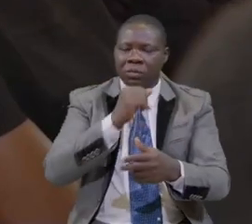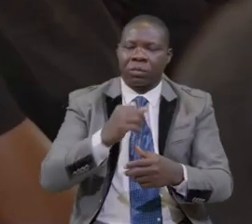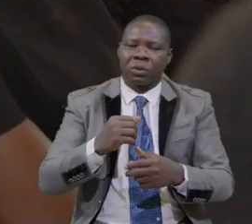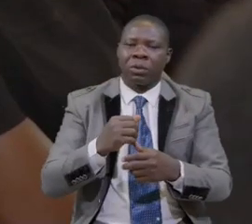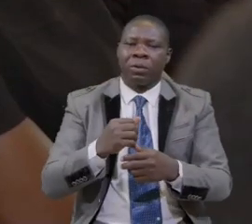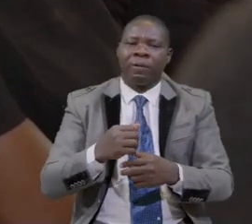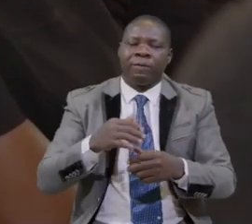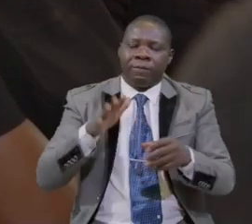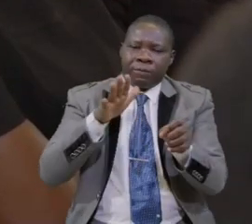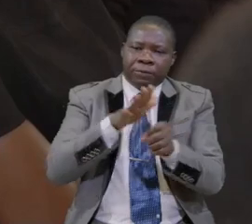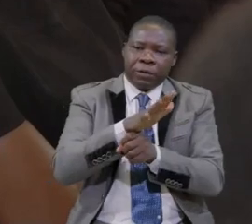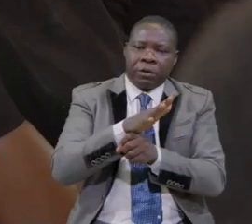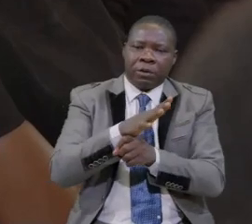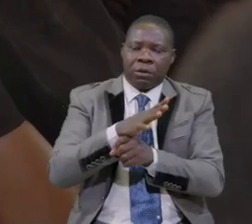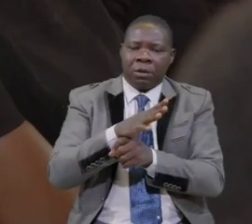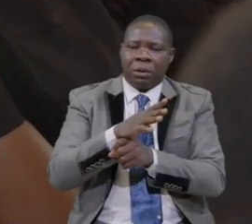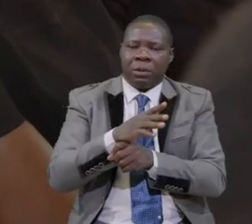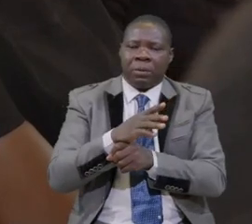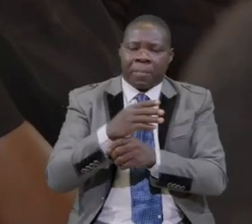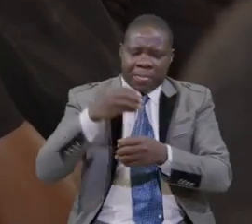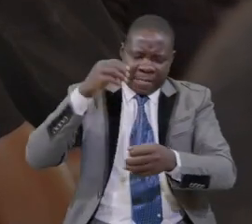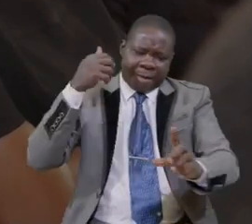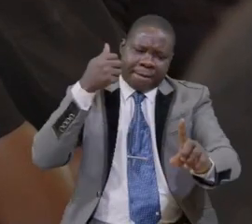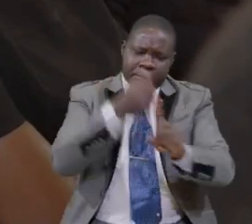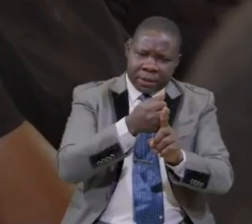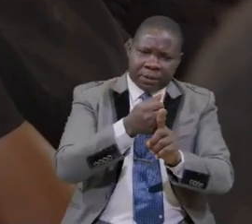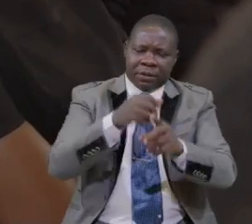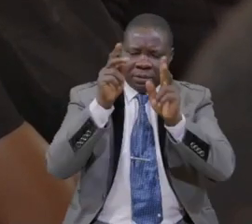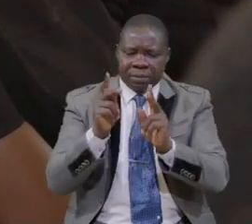Le messager impacté.